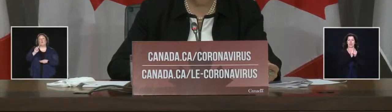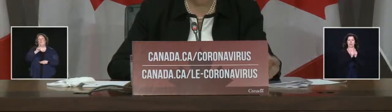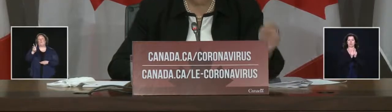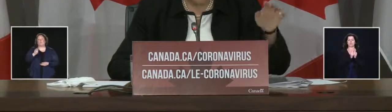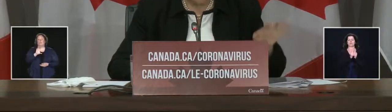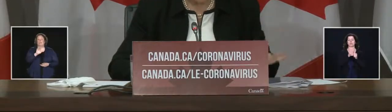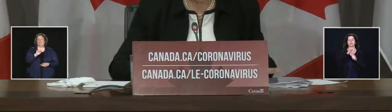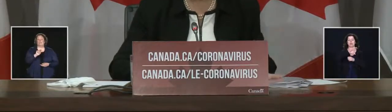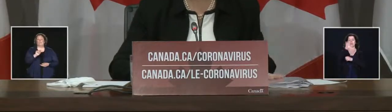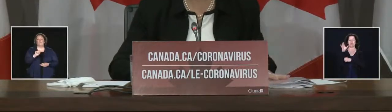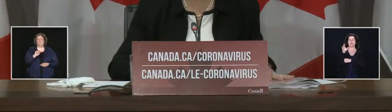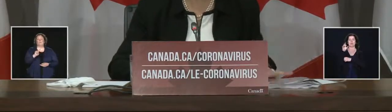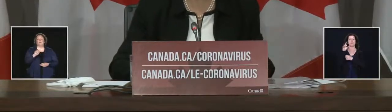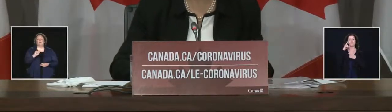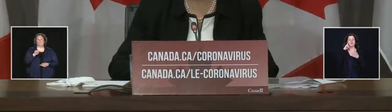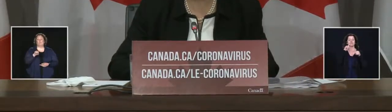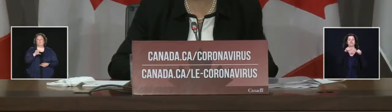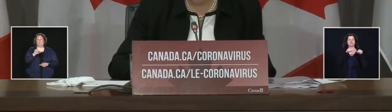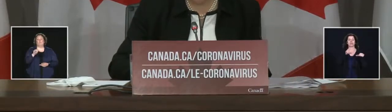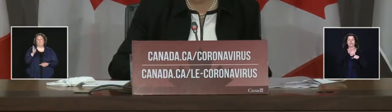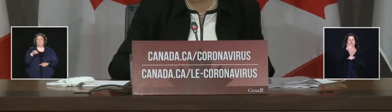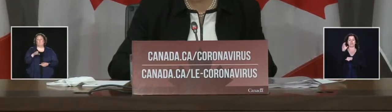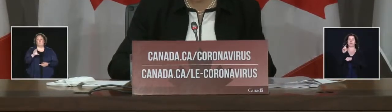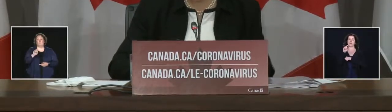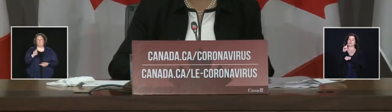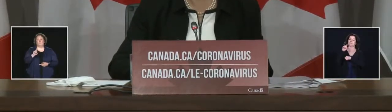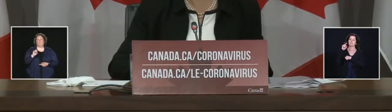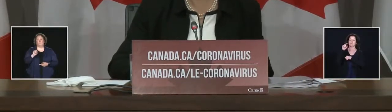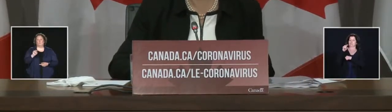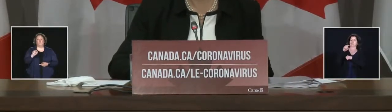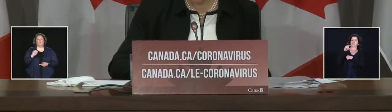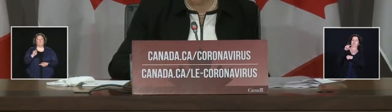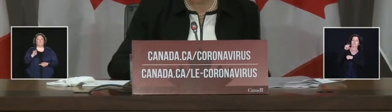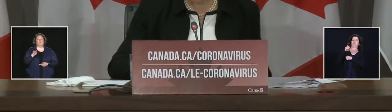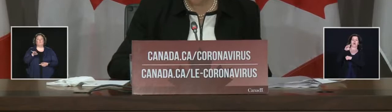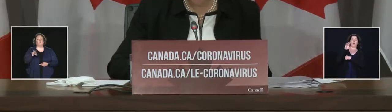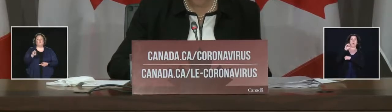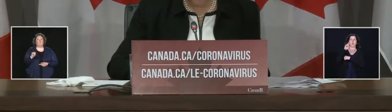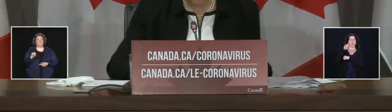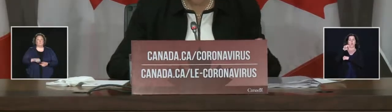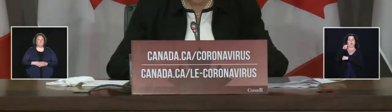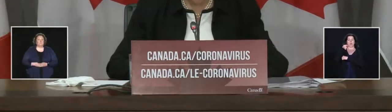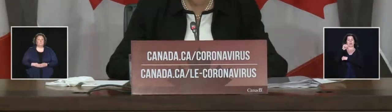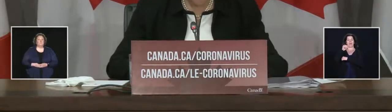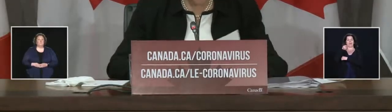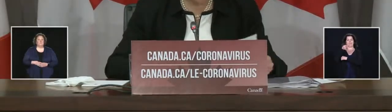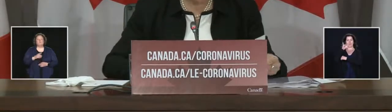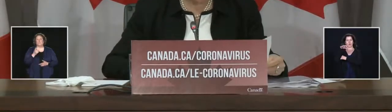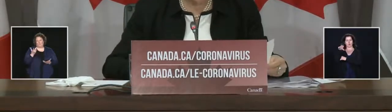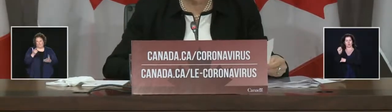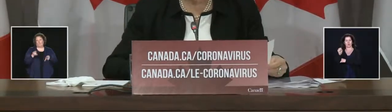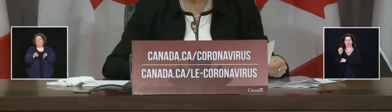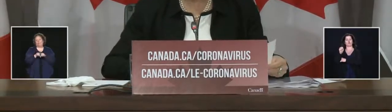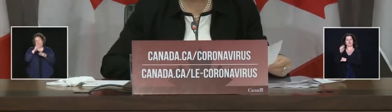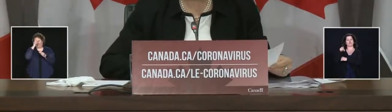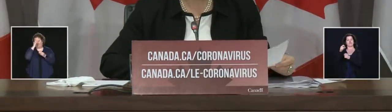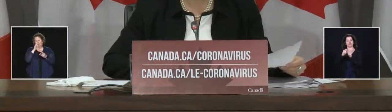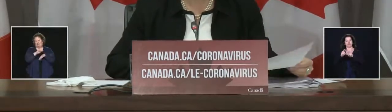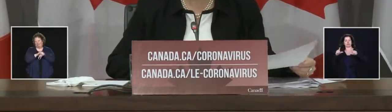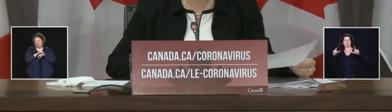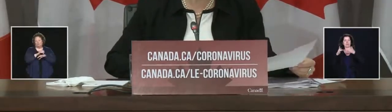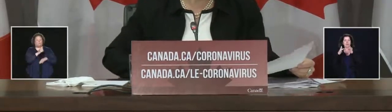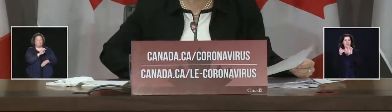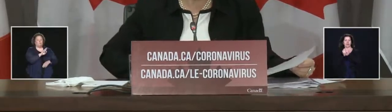canada.ca/coronavirus. So, since Dr. Tam and Dr. Nu can't be with us this afternoon, I'll start by reading out the